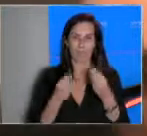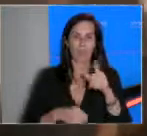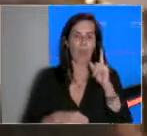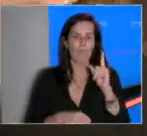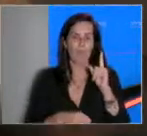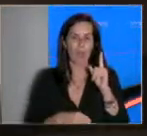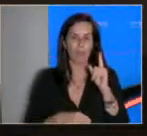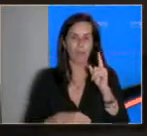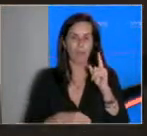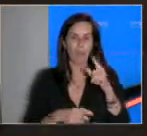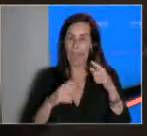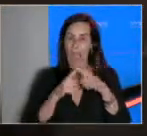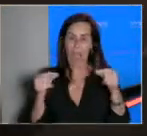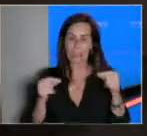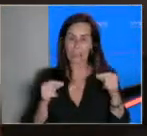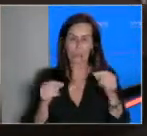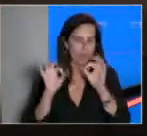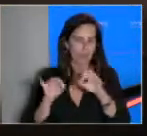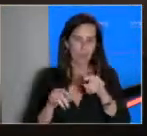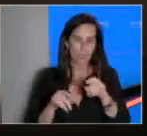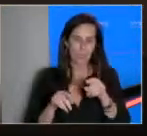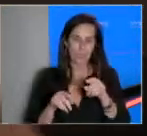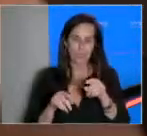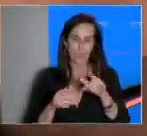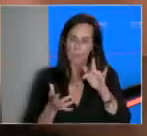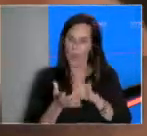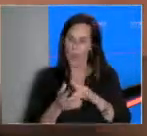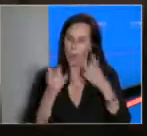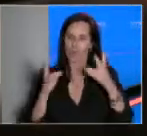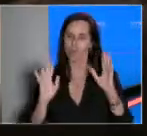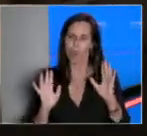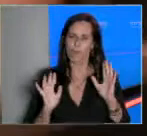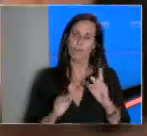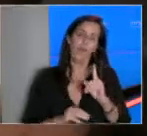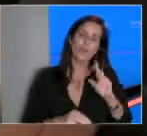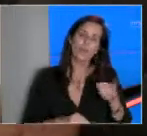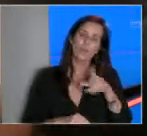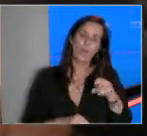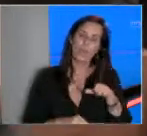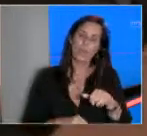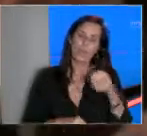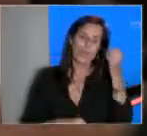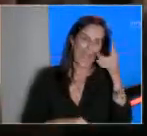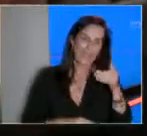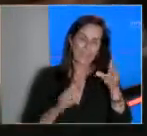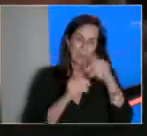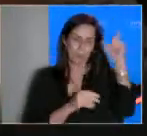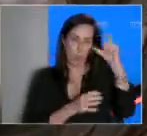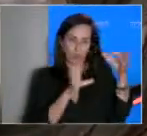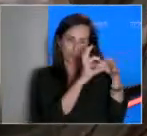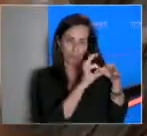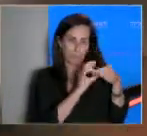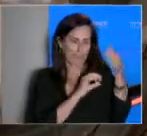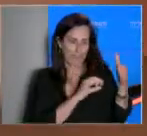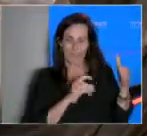אבל עזה מבחינתם זה זירת התגוששות מרכזית. אז שוב, יש לנו קטר עם טורקיה